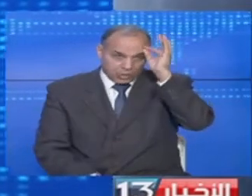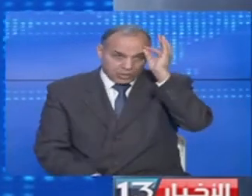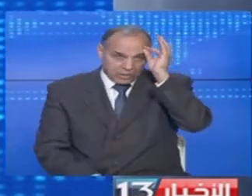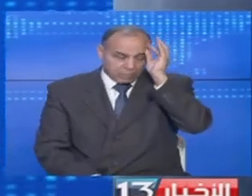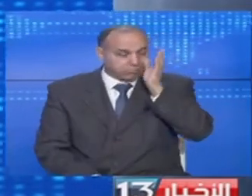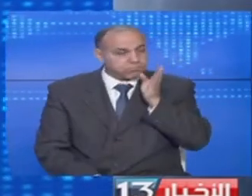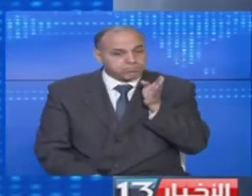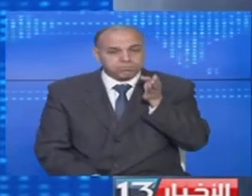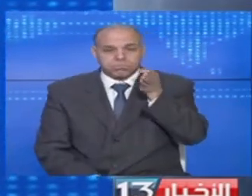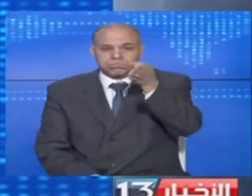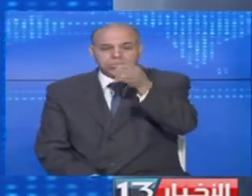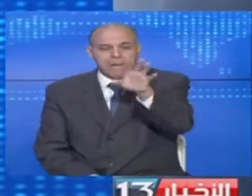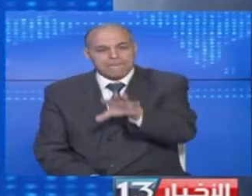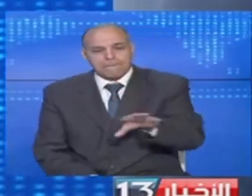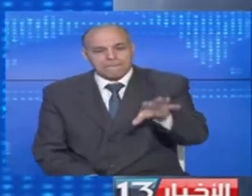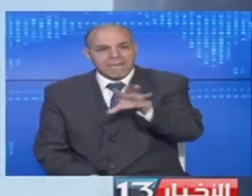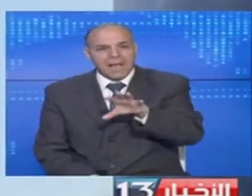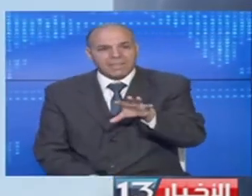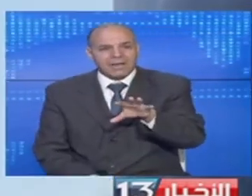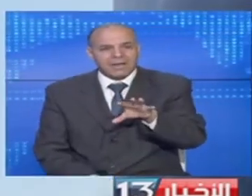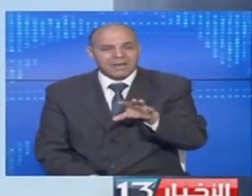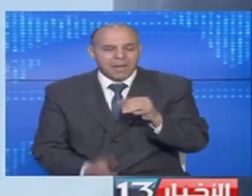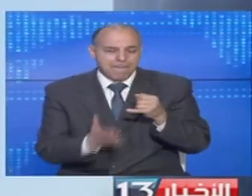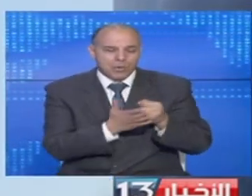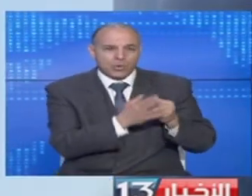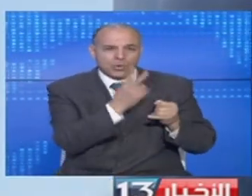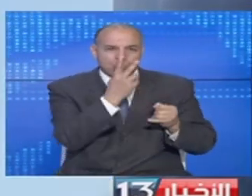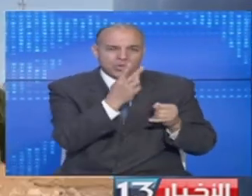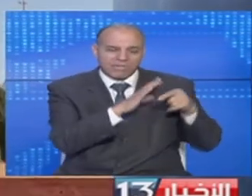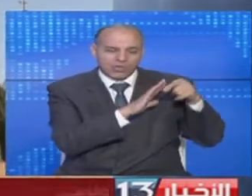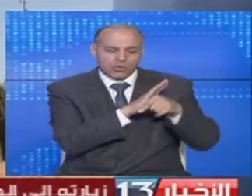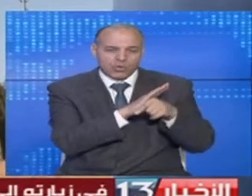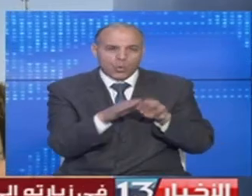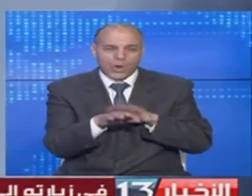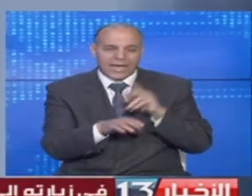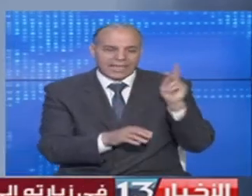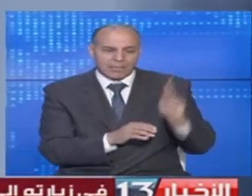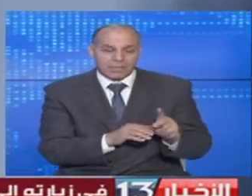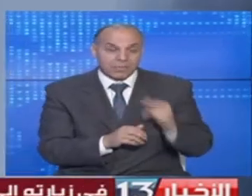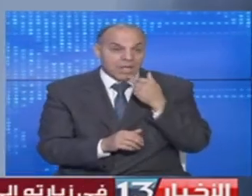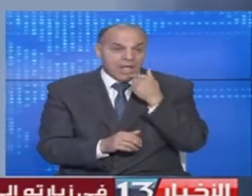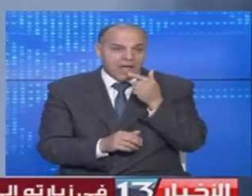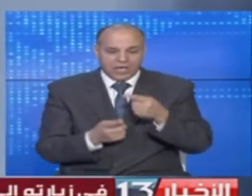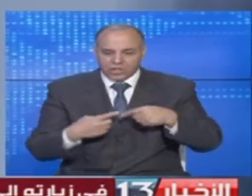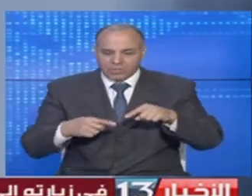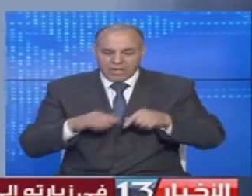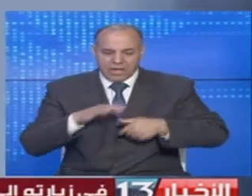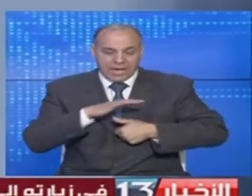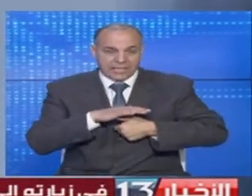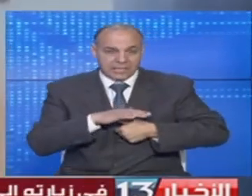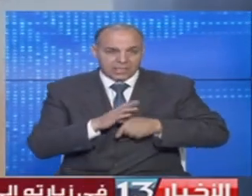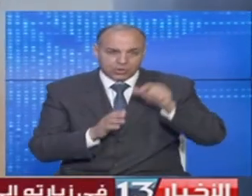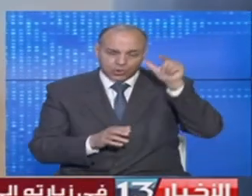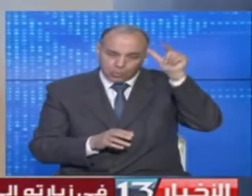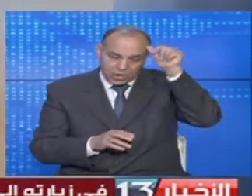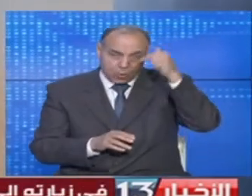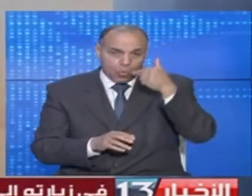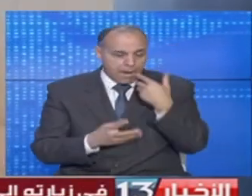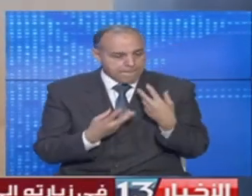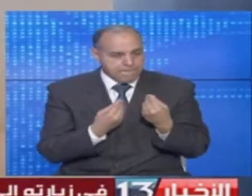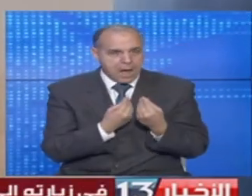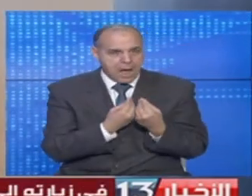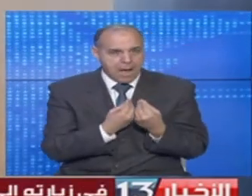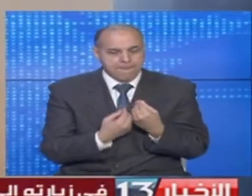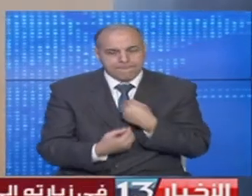حيث توجه إلى منطقتي بير سلطان والعين السخونة من ولاية قبلي. واجتمع رئيس الجمهورية بالمناسبة مع